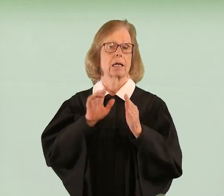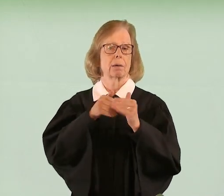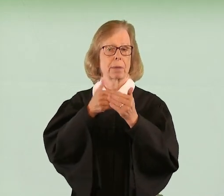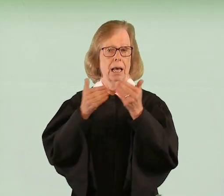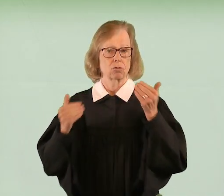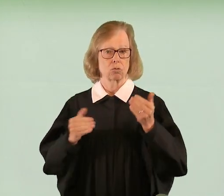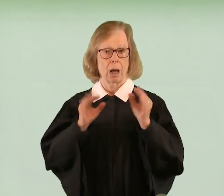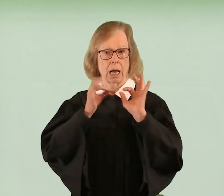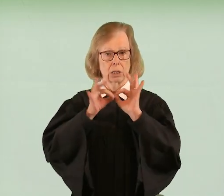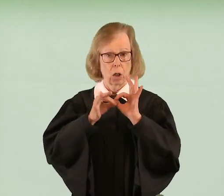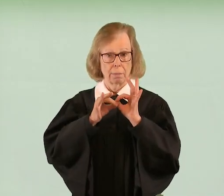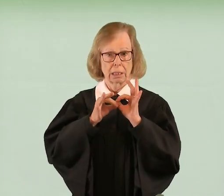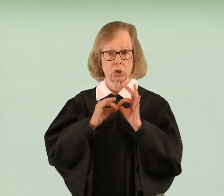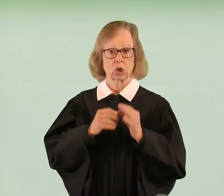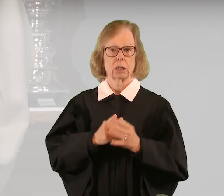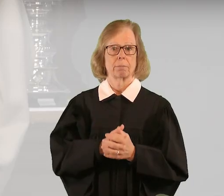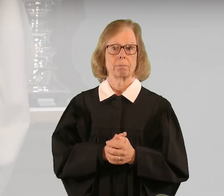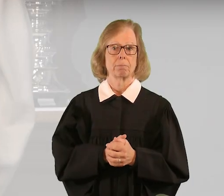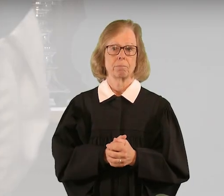Gebärdensprache dolmetscht.